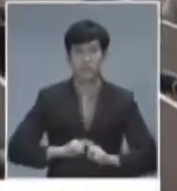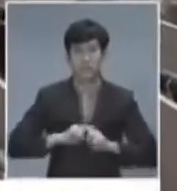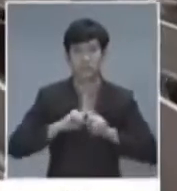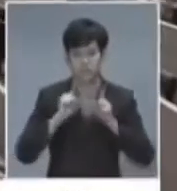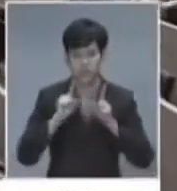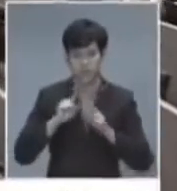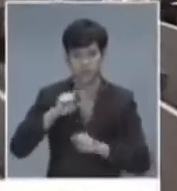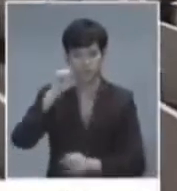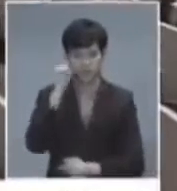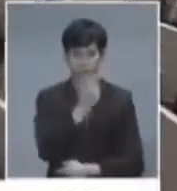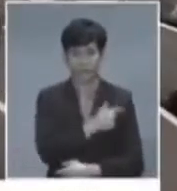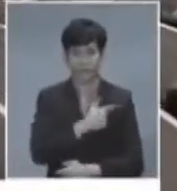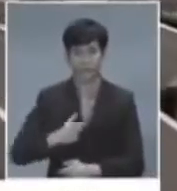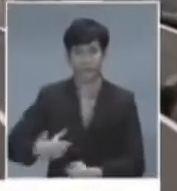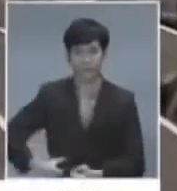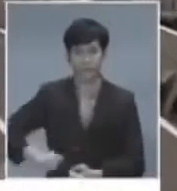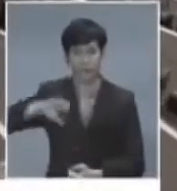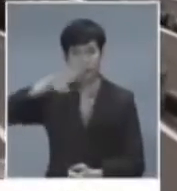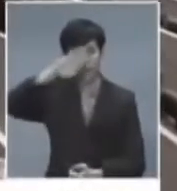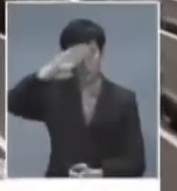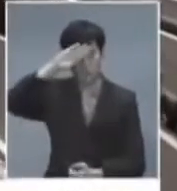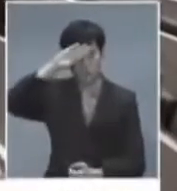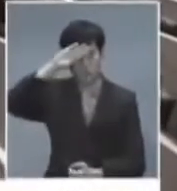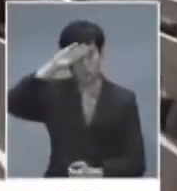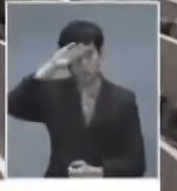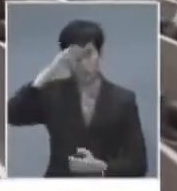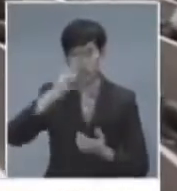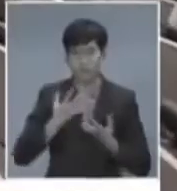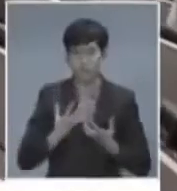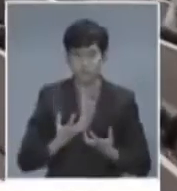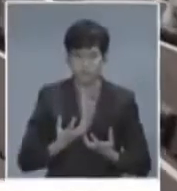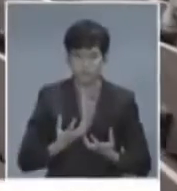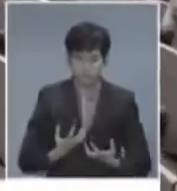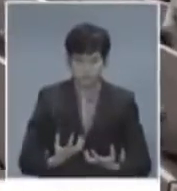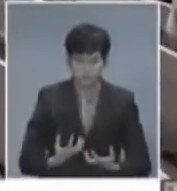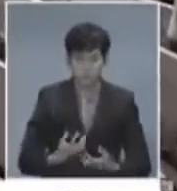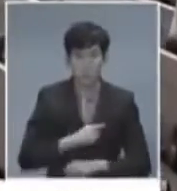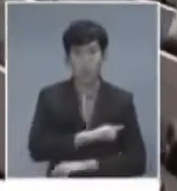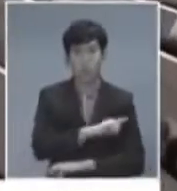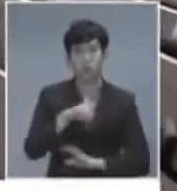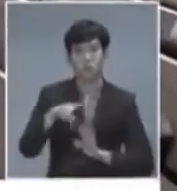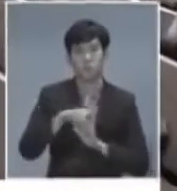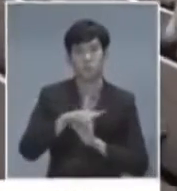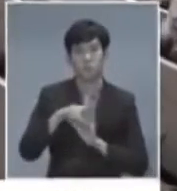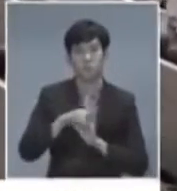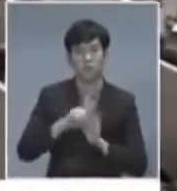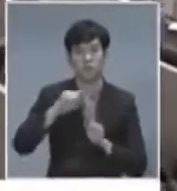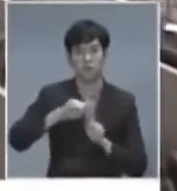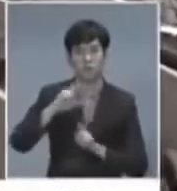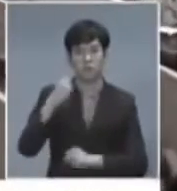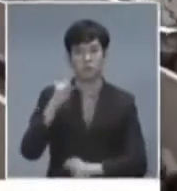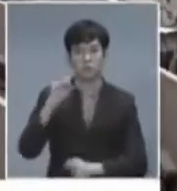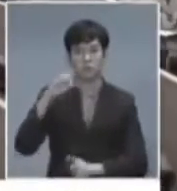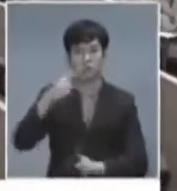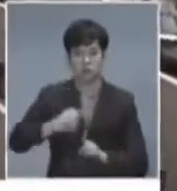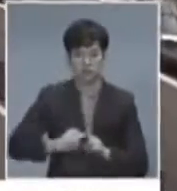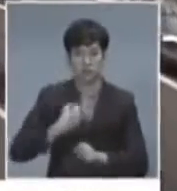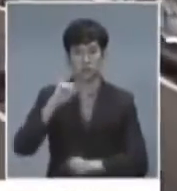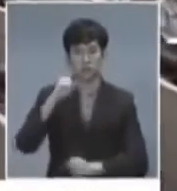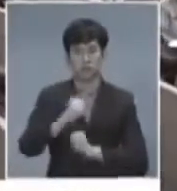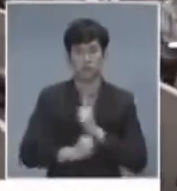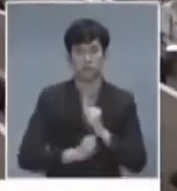หาคลายไปได้สุดหนักลงตามลำดับถึงวันพฤหัสบดีที่13ตุลาคมพุทธศักรา